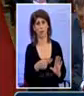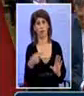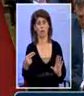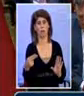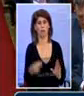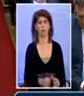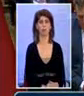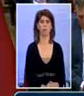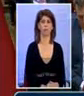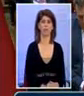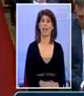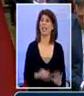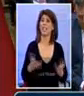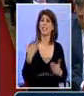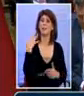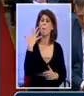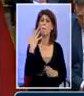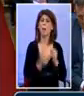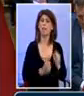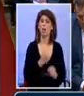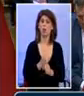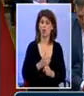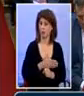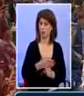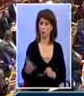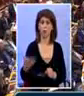Συμφωνείτε. Και γιατί 5 χρόνια τώρα, κύριε Σαμαρά,